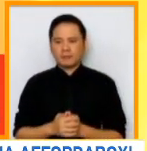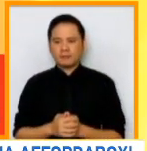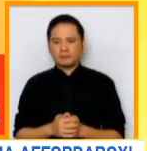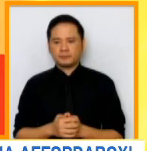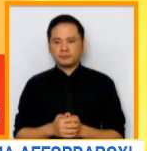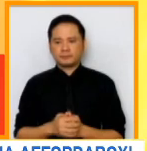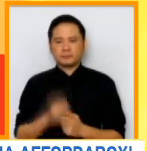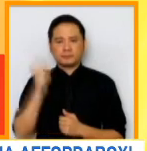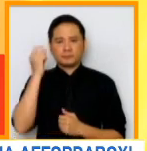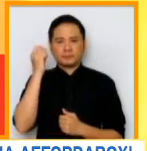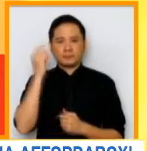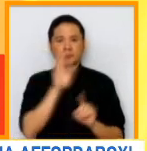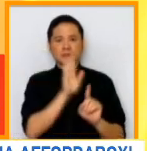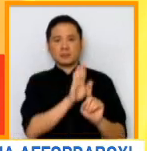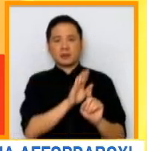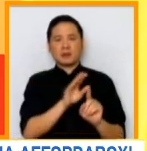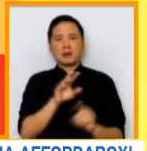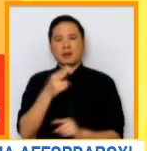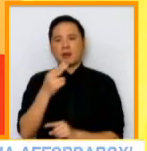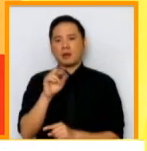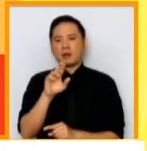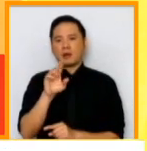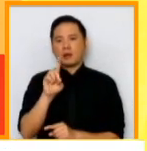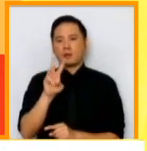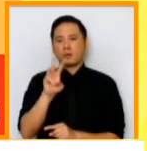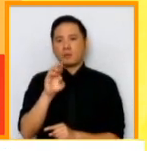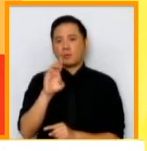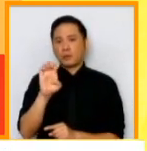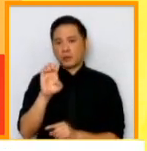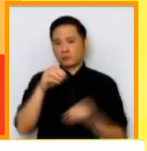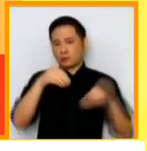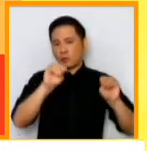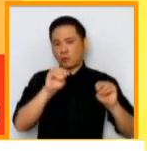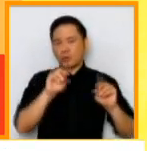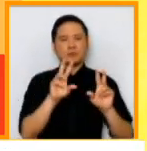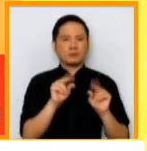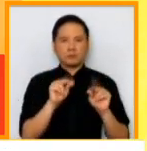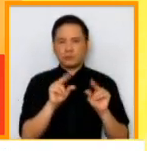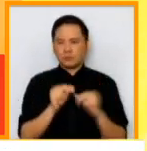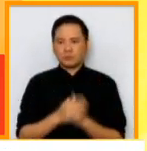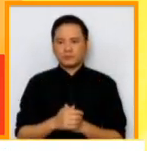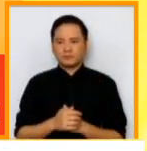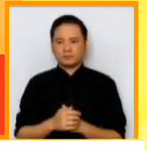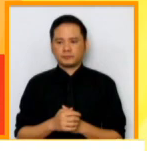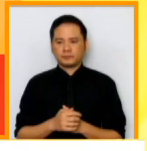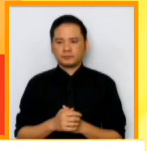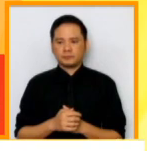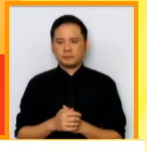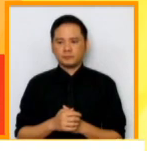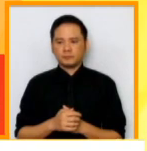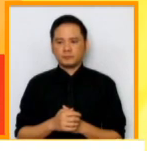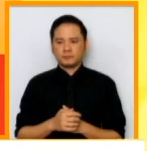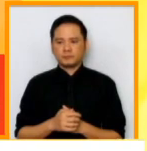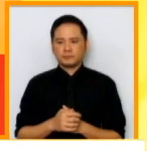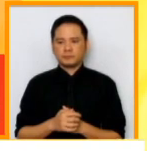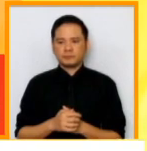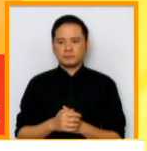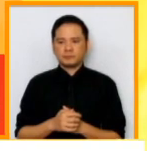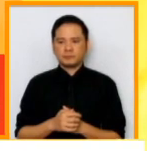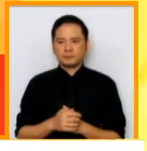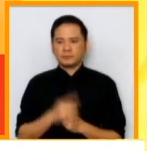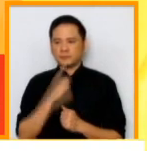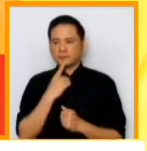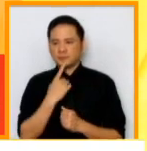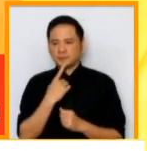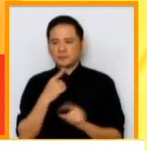hindi po sila hardware. Hindi rin ang galing sa amin yung bansag na hardware sila. Siguro ito yung conclusion na lamang